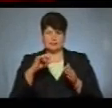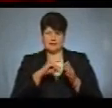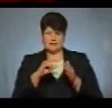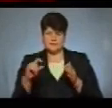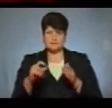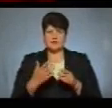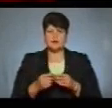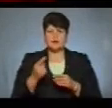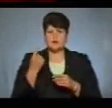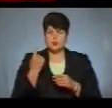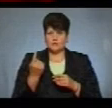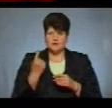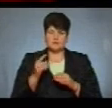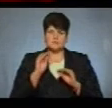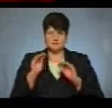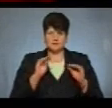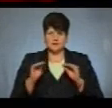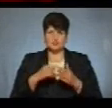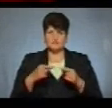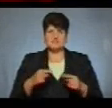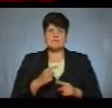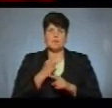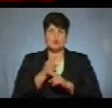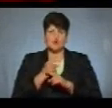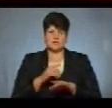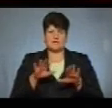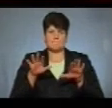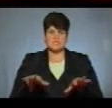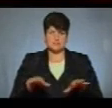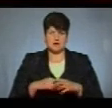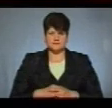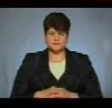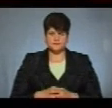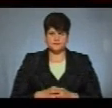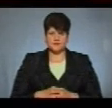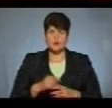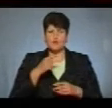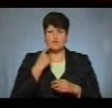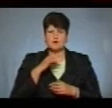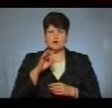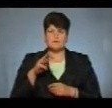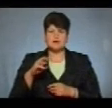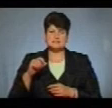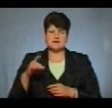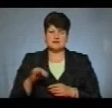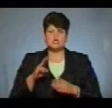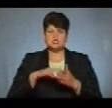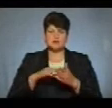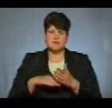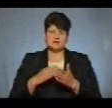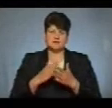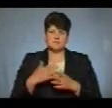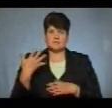це розміщення агітаційної продукції в заборонених законом місцях. За словами Ольги Мазаєвої, штрафи, які наклав суд,